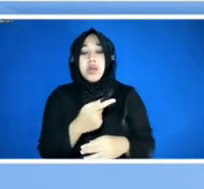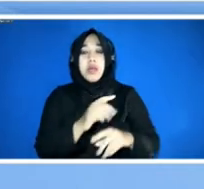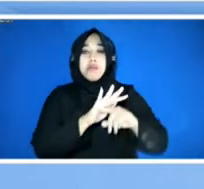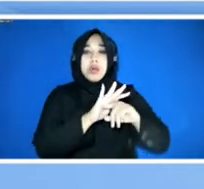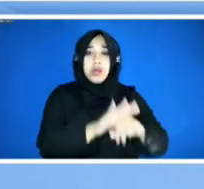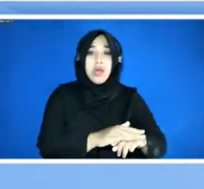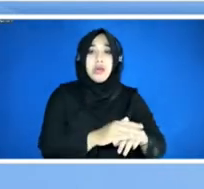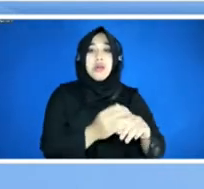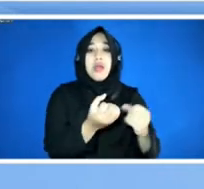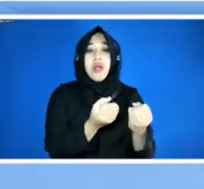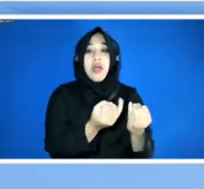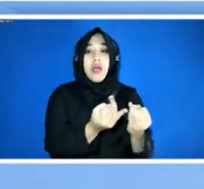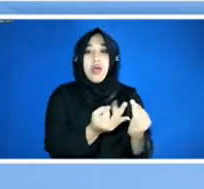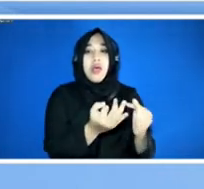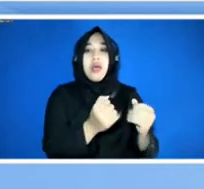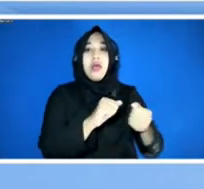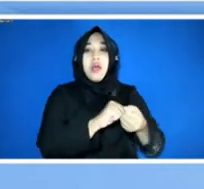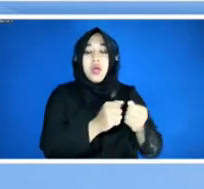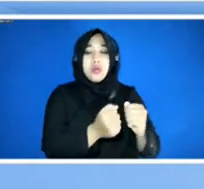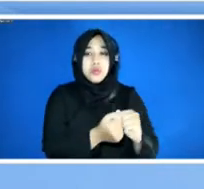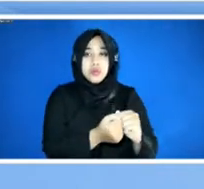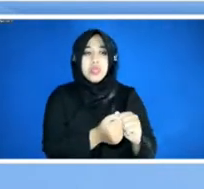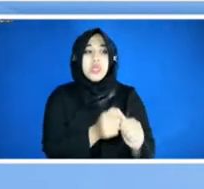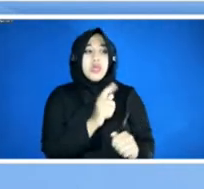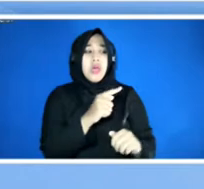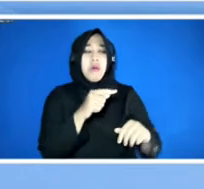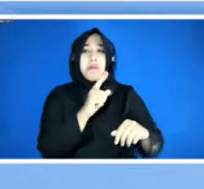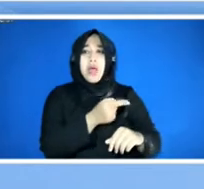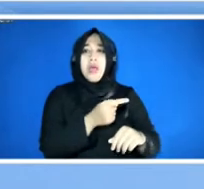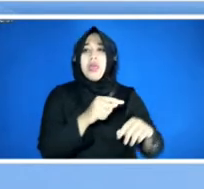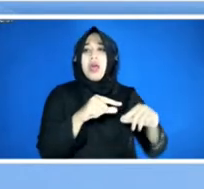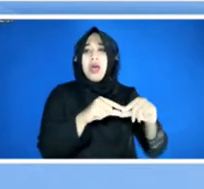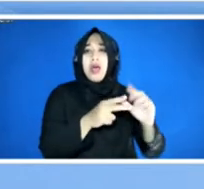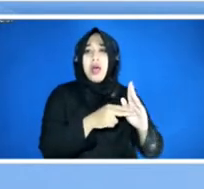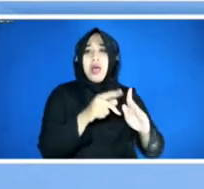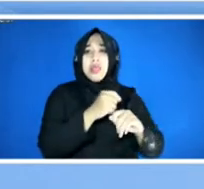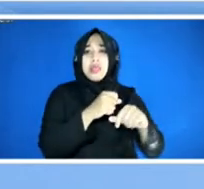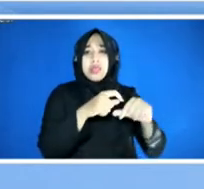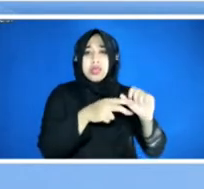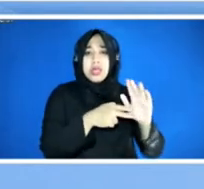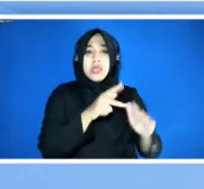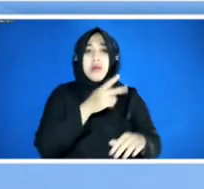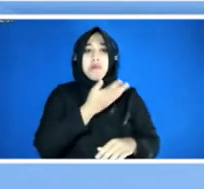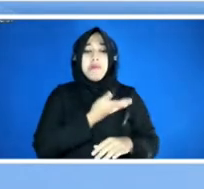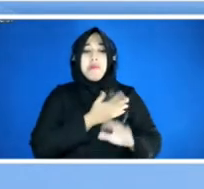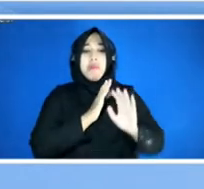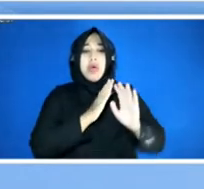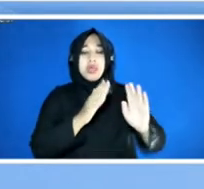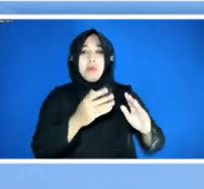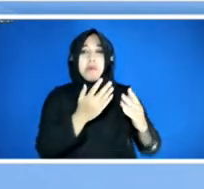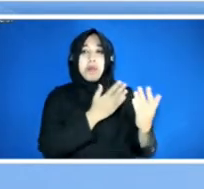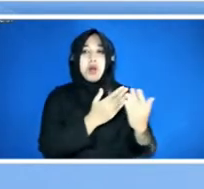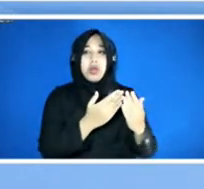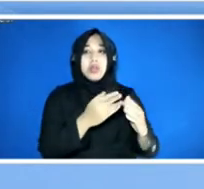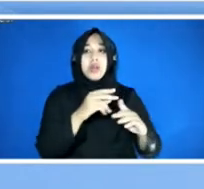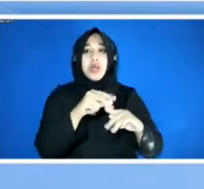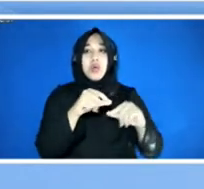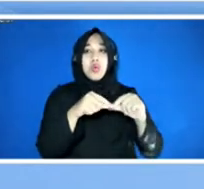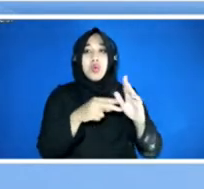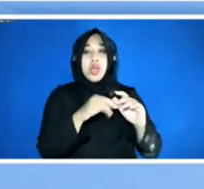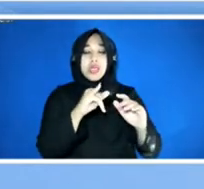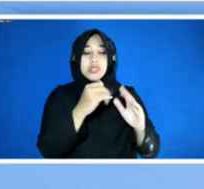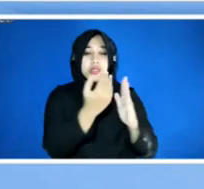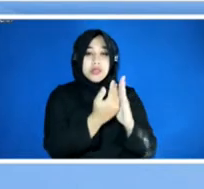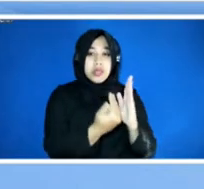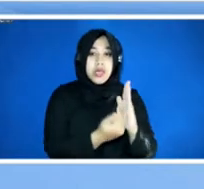berbagai hal. Salah satu tadi, kita karena pakai antigen, padahal antigen kita punya banyak platform regulasi ya, tadi Pak Emil juga sampaikan. Ada KMK